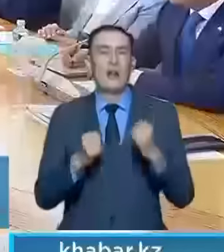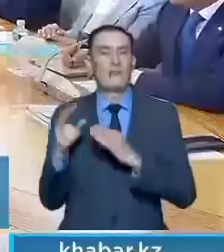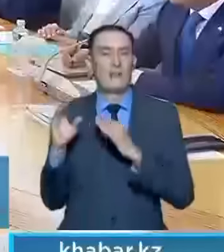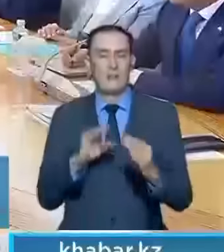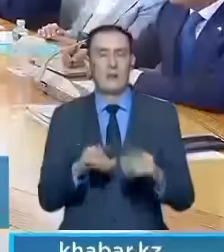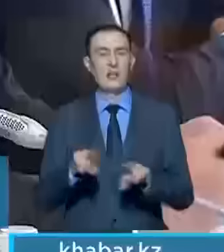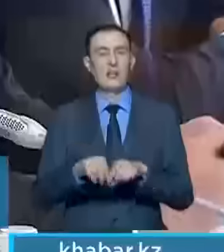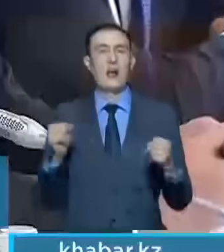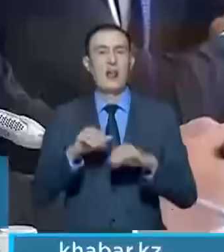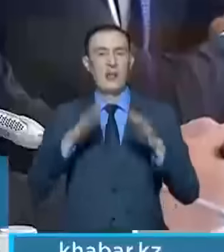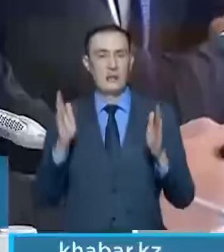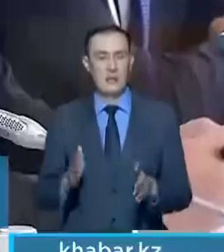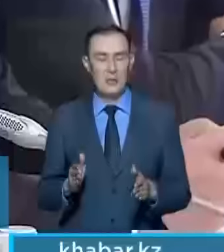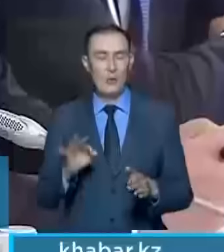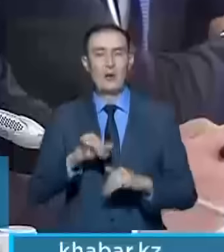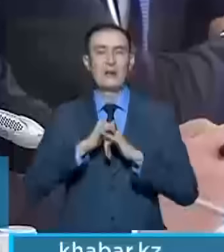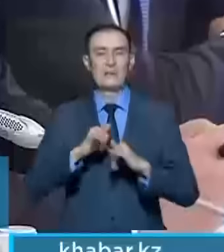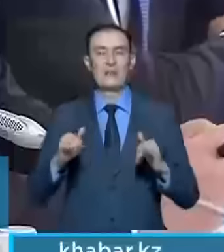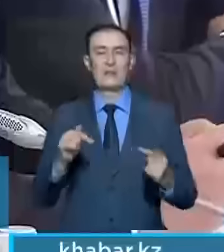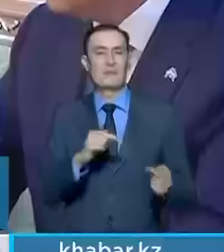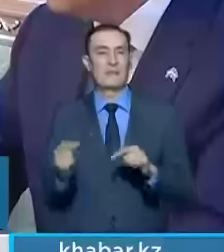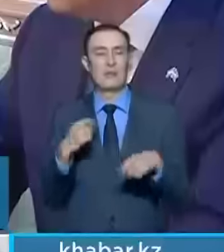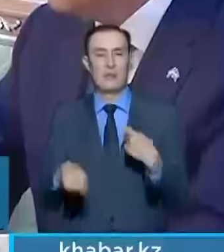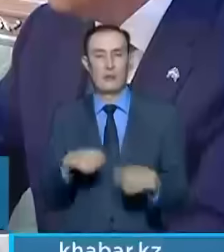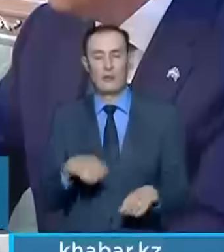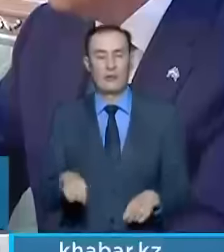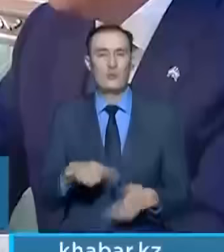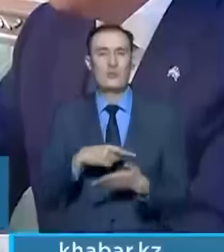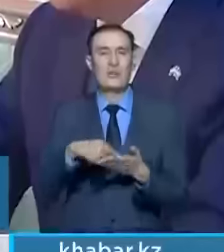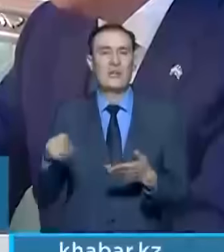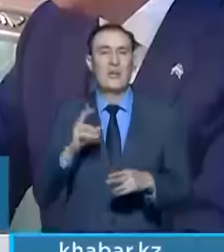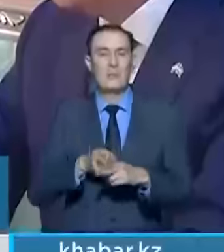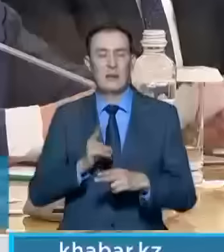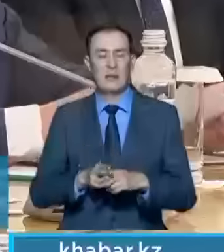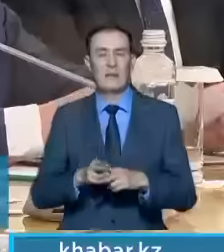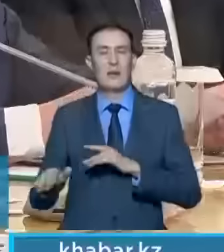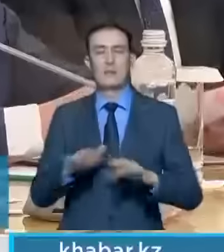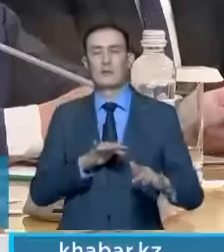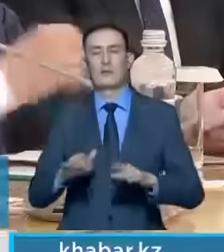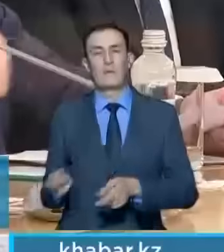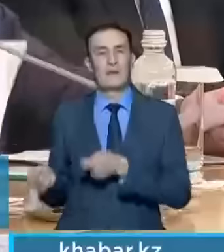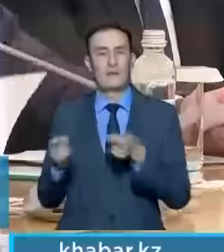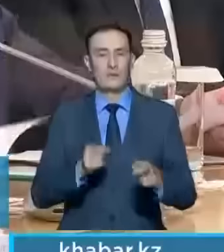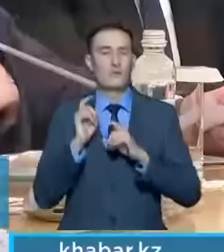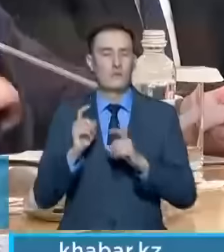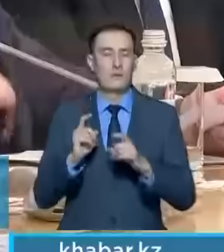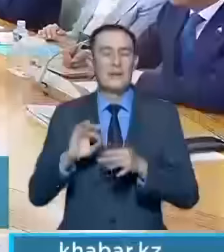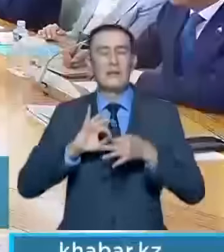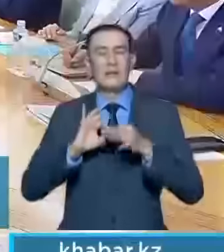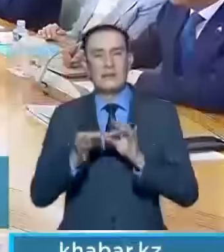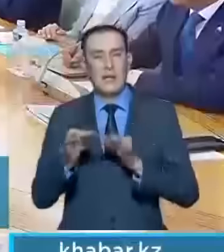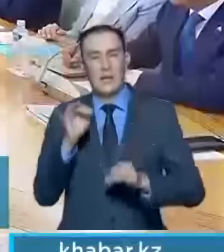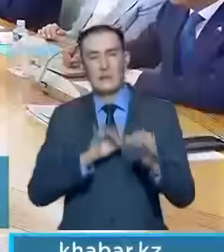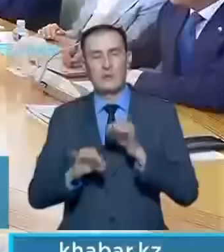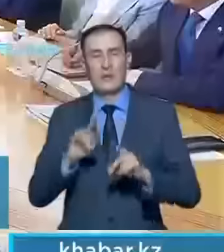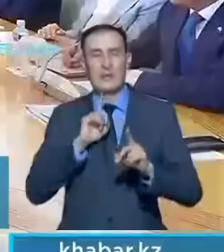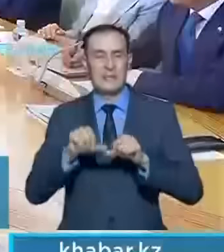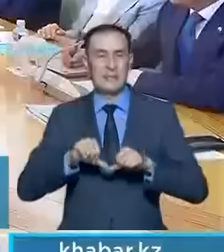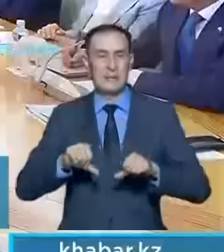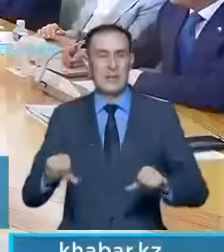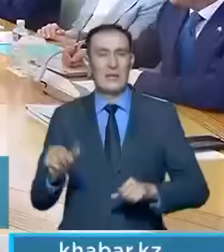и холодильники. О развитии взаимной торговли и устранении барьеров в процедурах перевозки детально уже говорили на